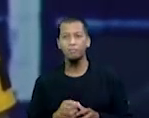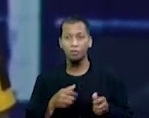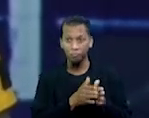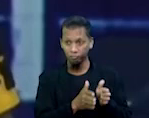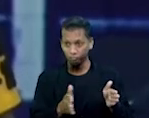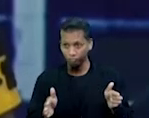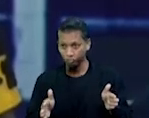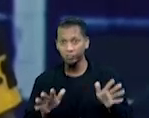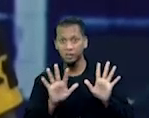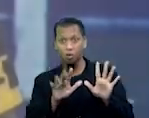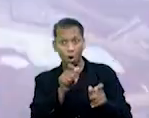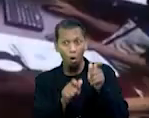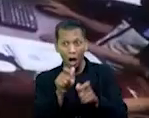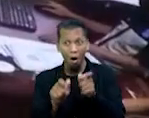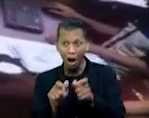orang pengemudinya.